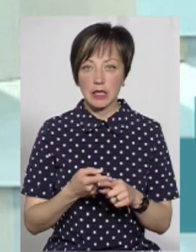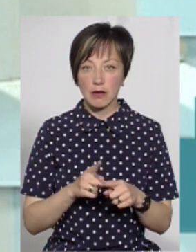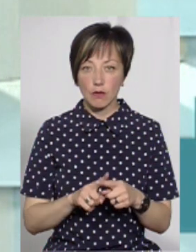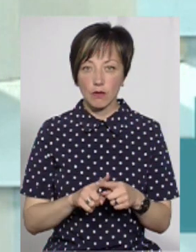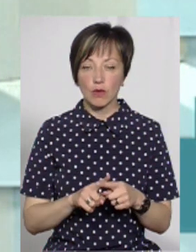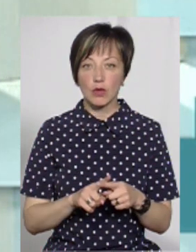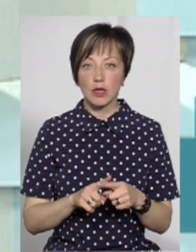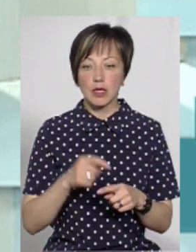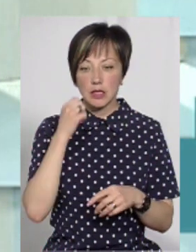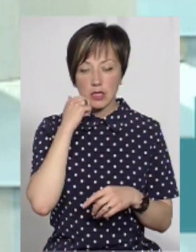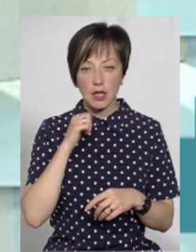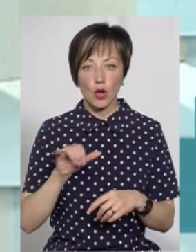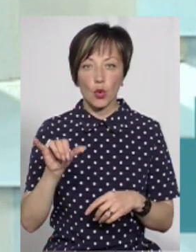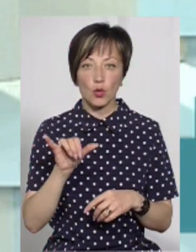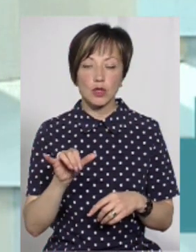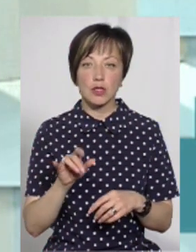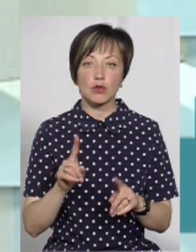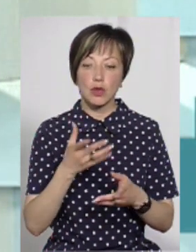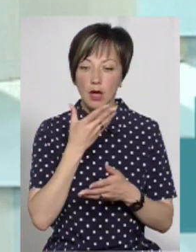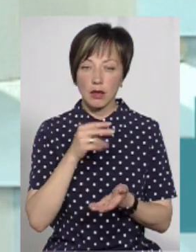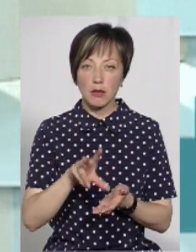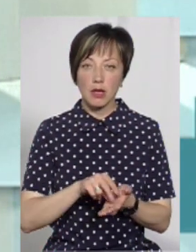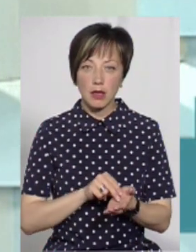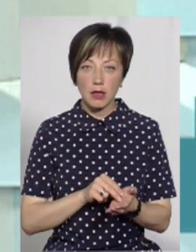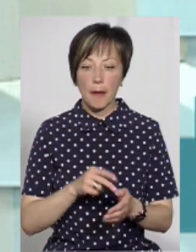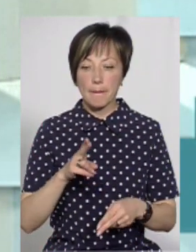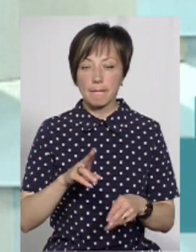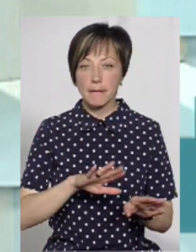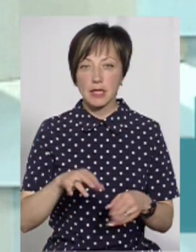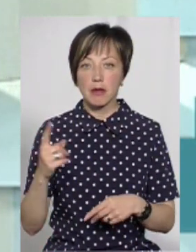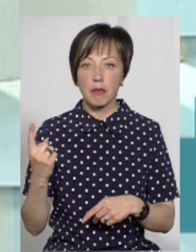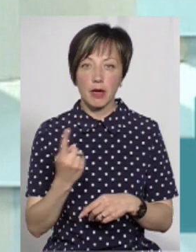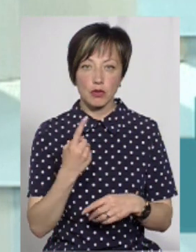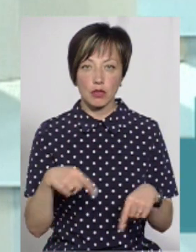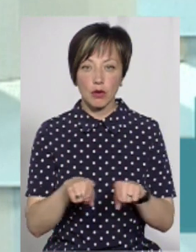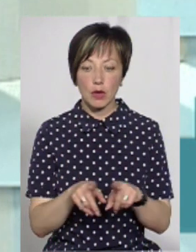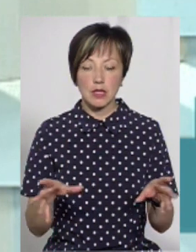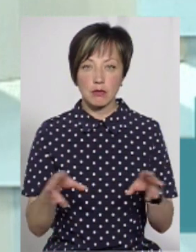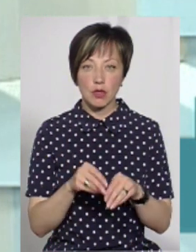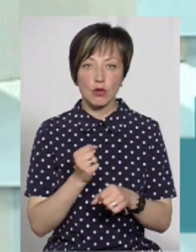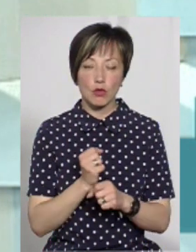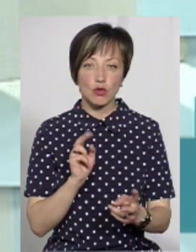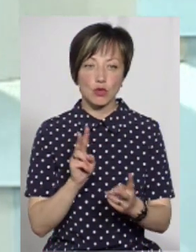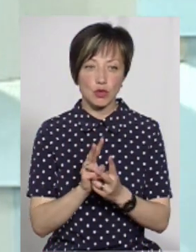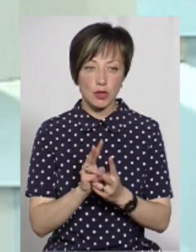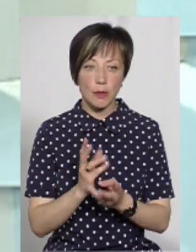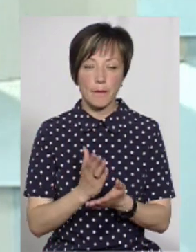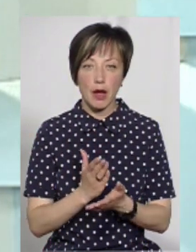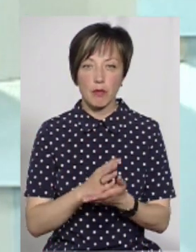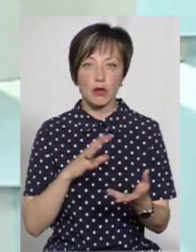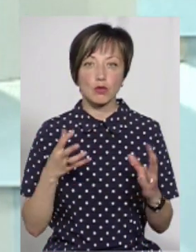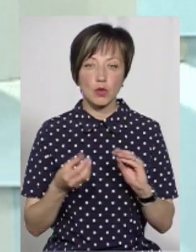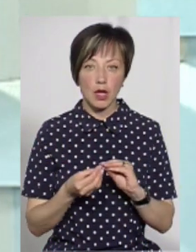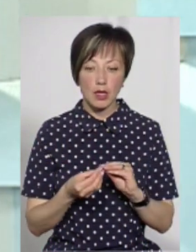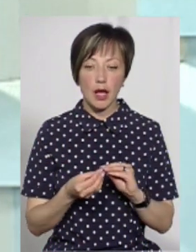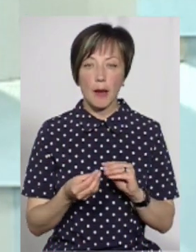в Старій Ужиці дуже гарний приклад того, що ми вже після першої такої спільної робочої зустрічі маємо